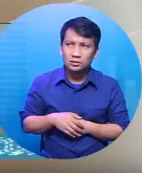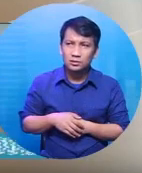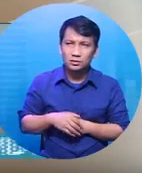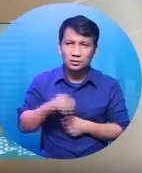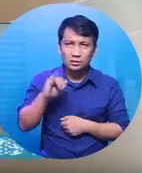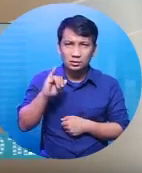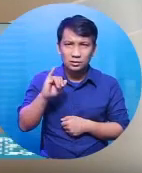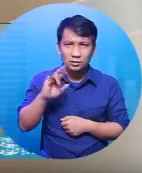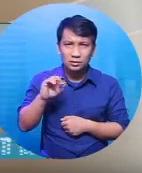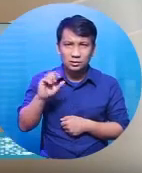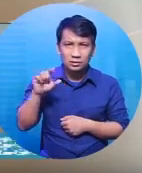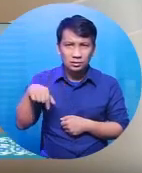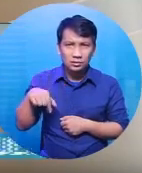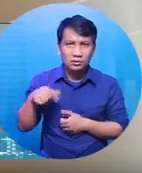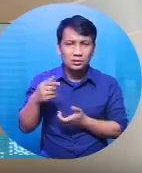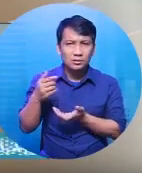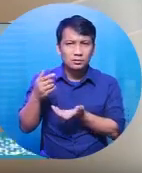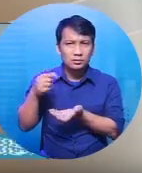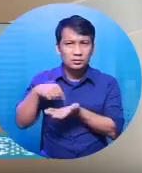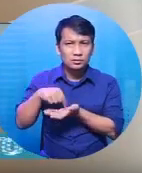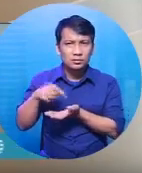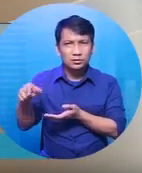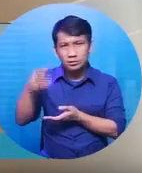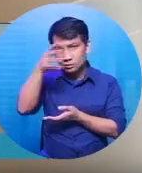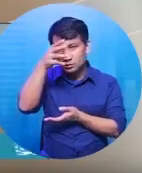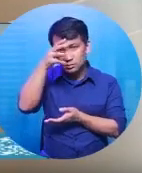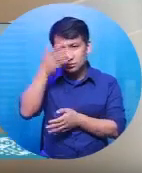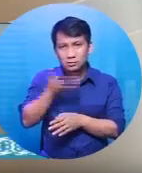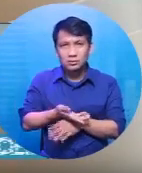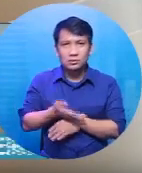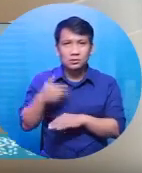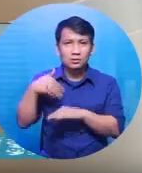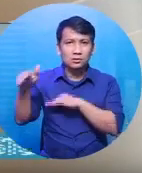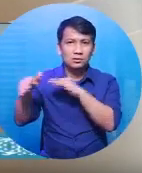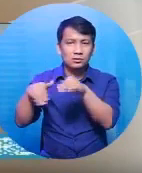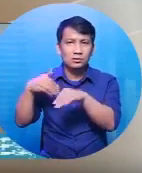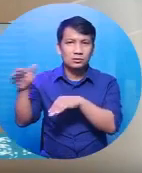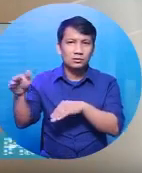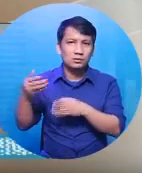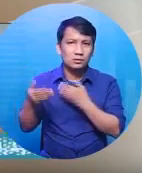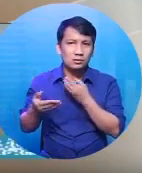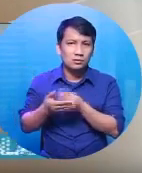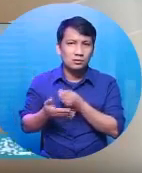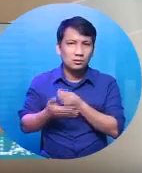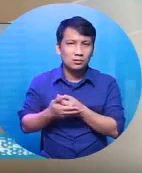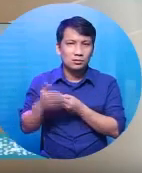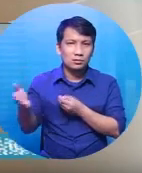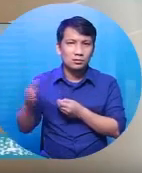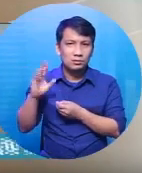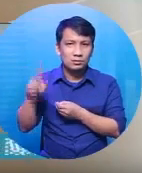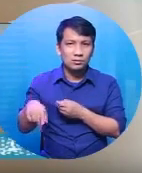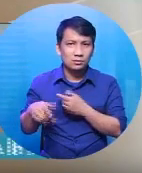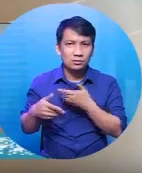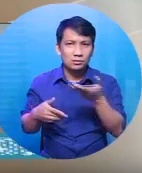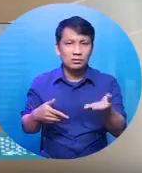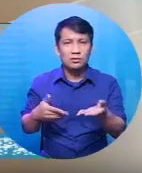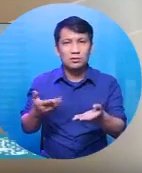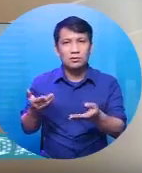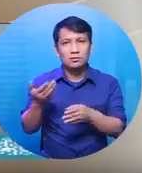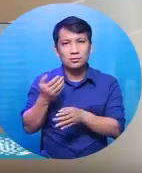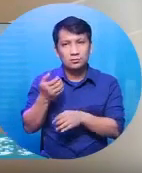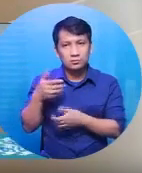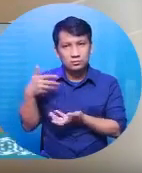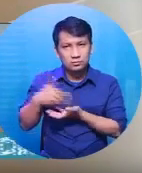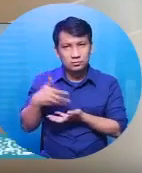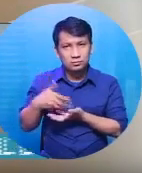Sino po nag-aalaga ng anak niyo? Yung tatay po ng anak ko, nagpapadala po ako doon, kabibili ko nga lang po din ng cellphone eh, kasi kailangan niya dahil nag-aaral